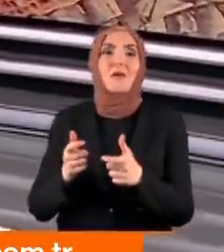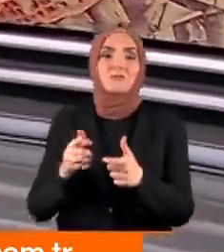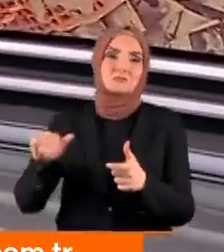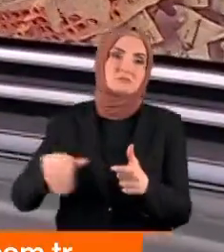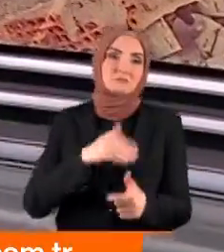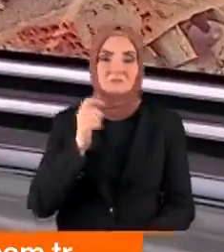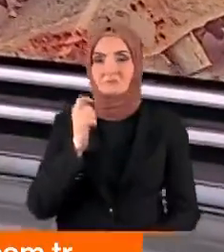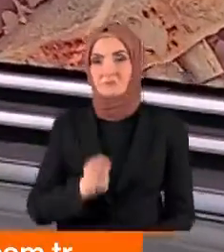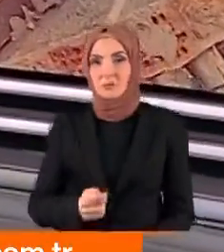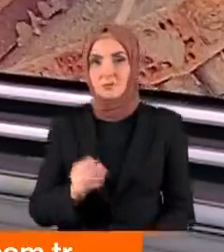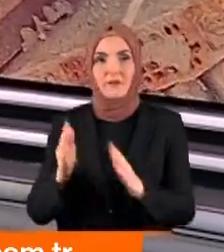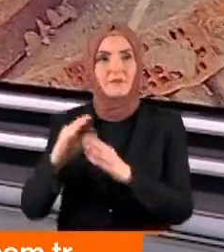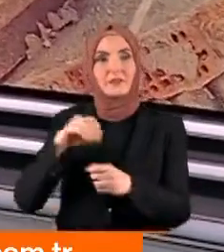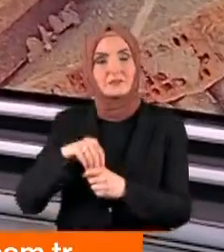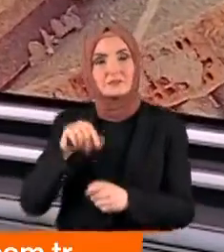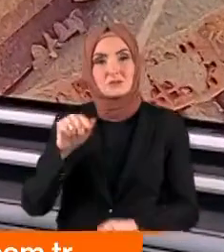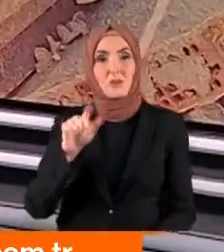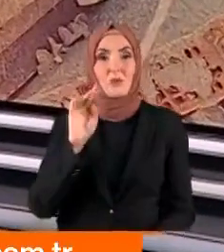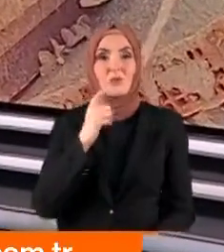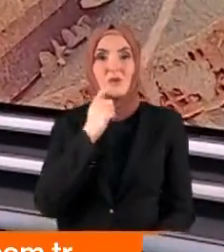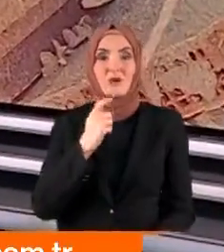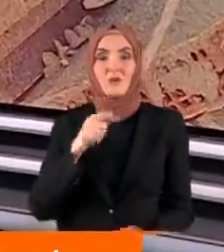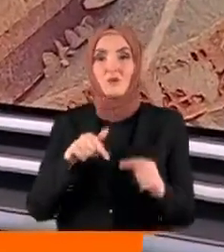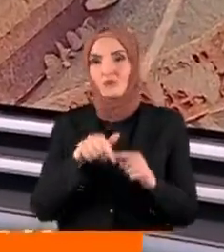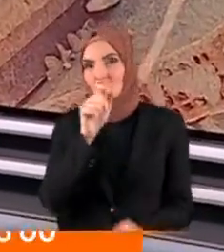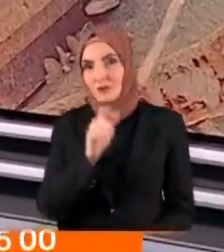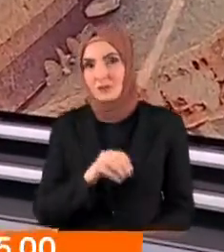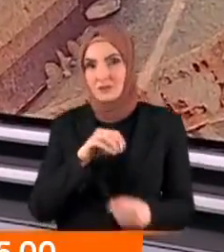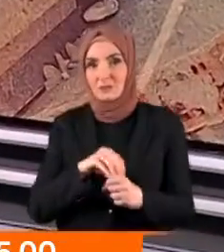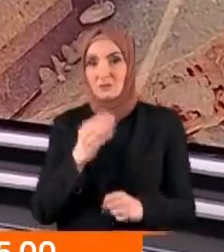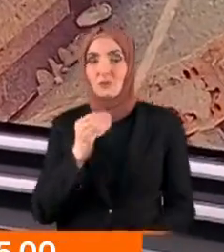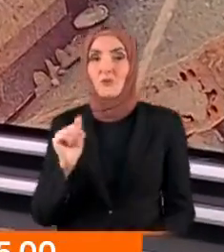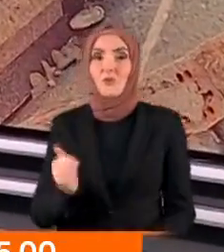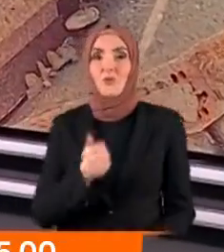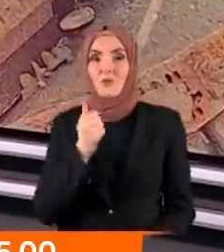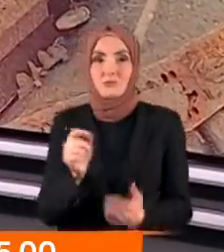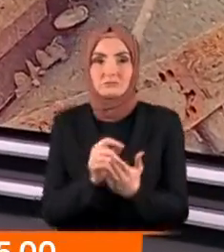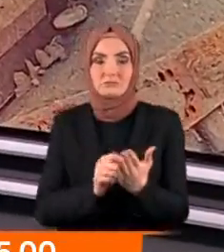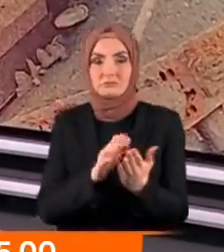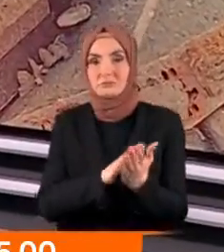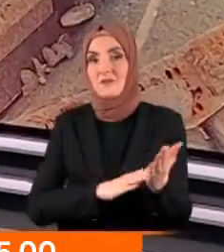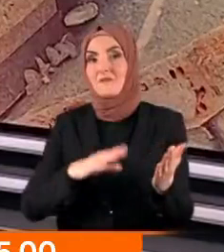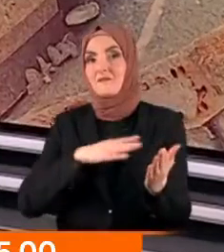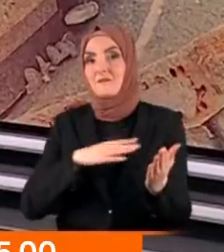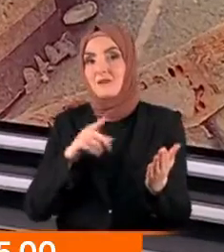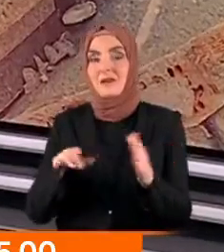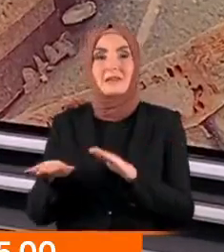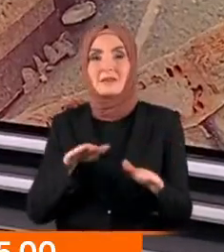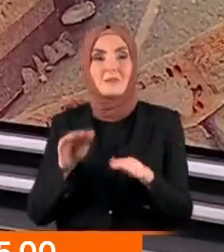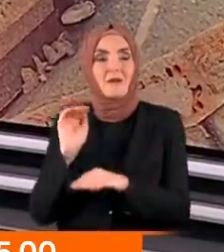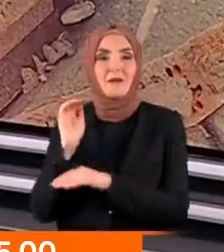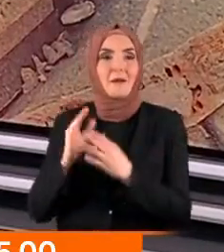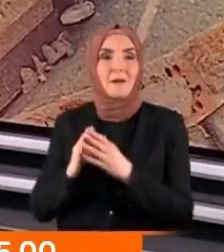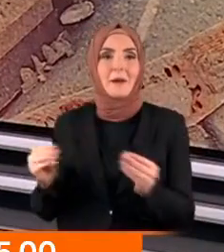Evde 14 yaşındaki Furkan için çok önemli bir metin vardı. Depremde hayatını kaybeden en yakın arkadaşının kaleme